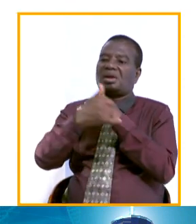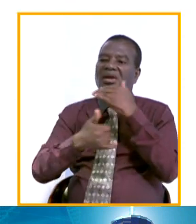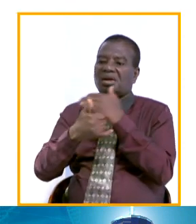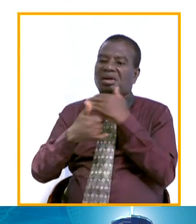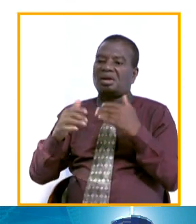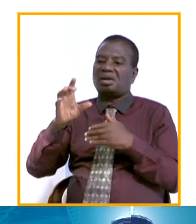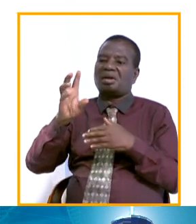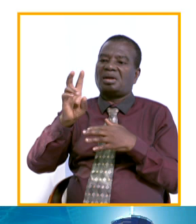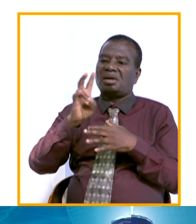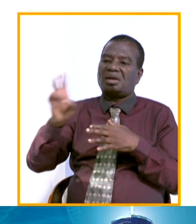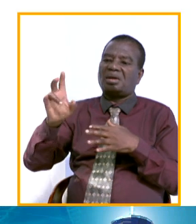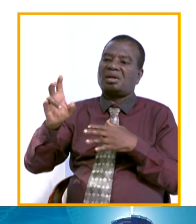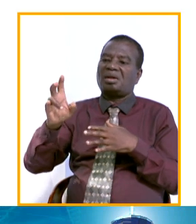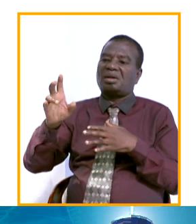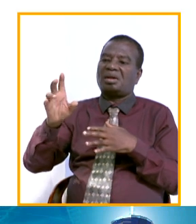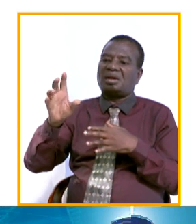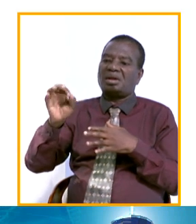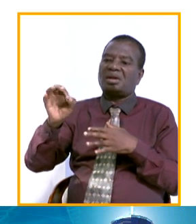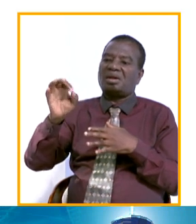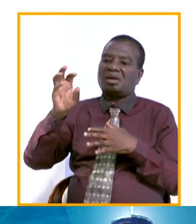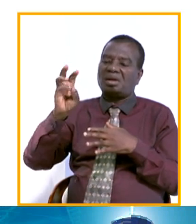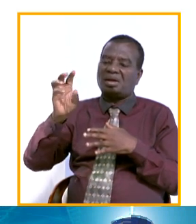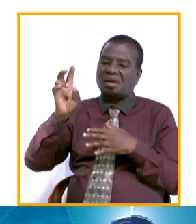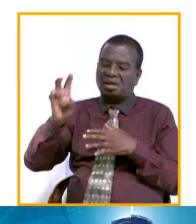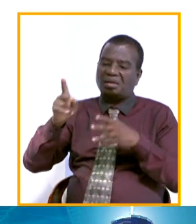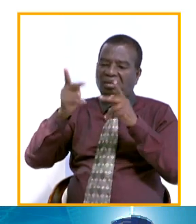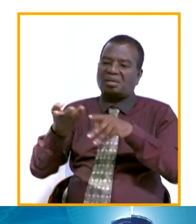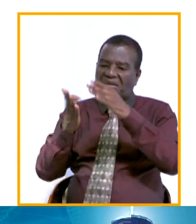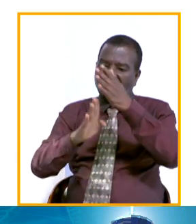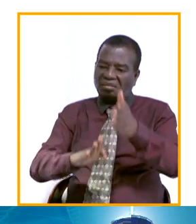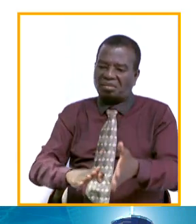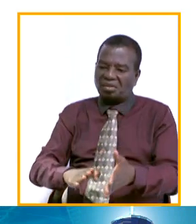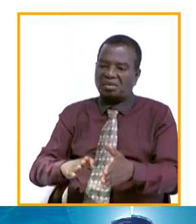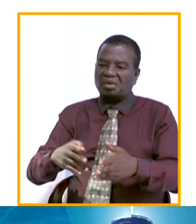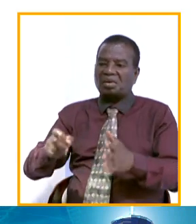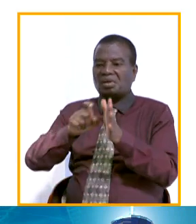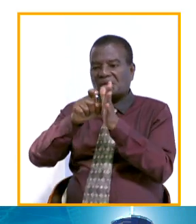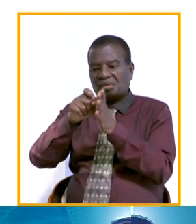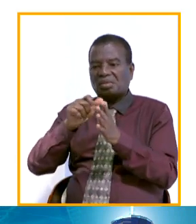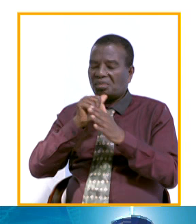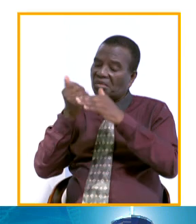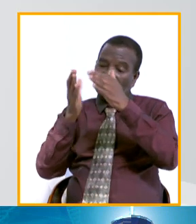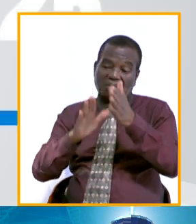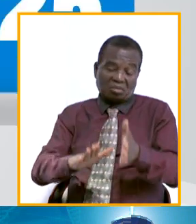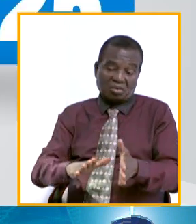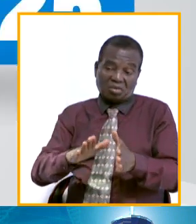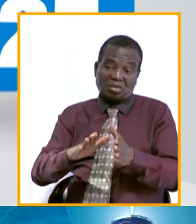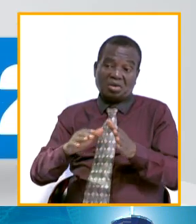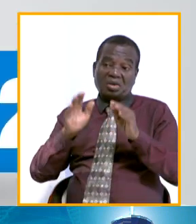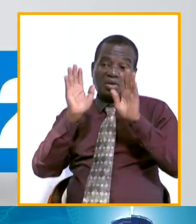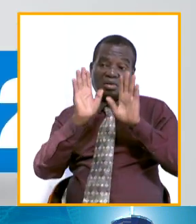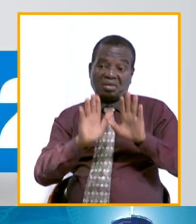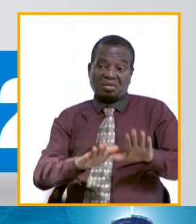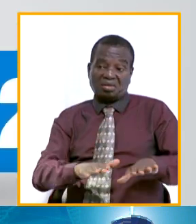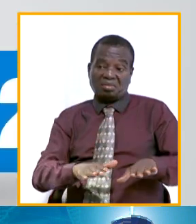jusqu'à 796 décès. Le virus n'est pas encore mort, le virus est encore parmi nous. Ne baissons pas la